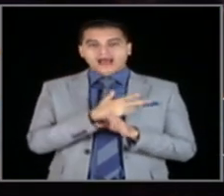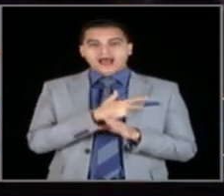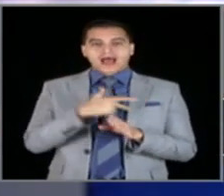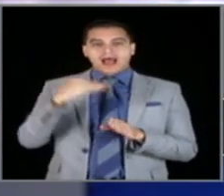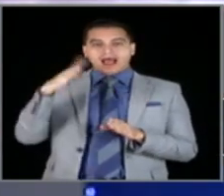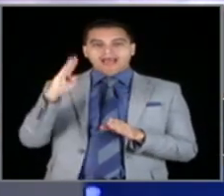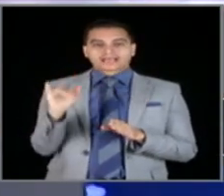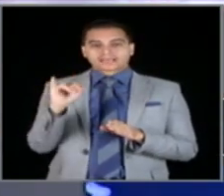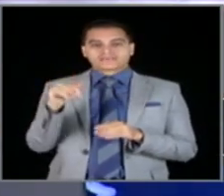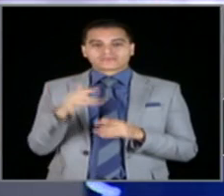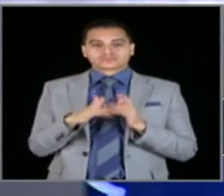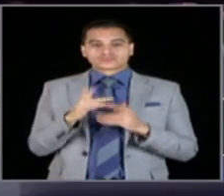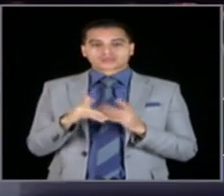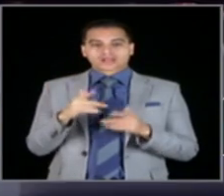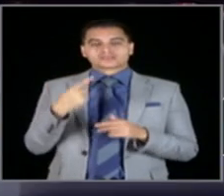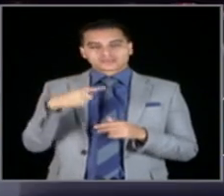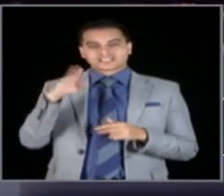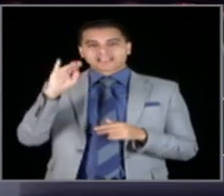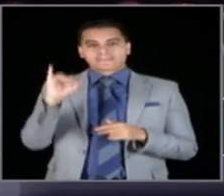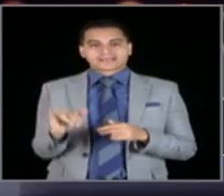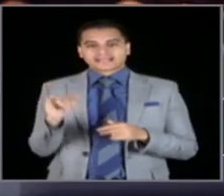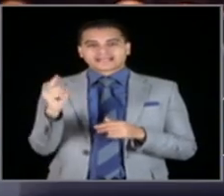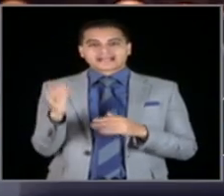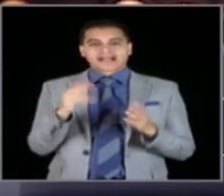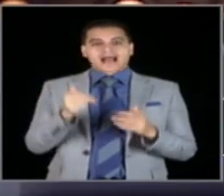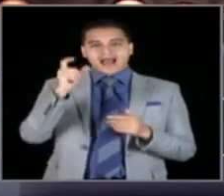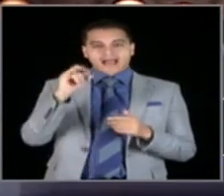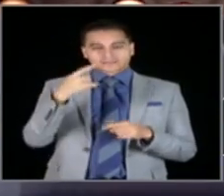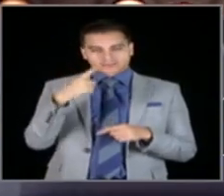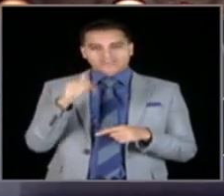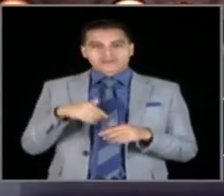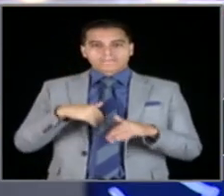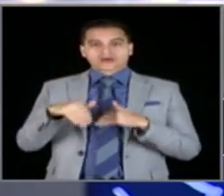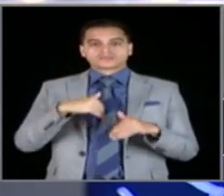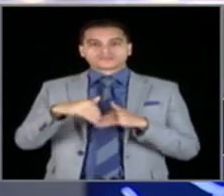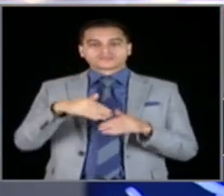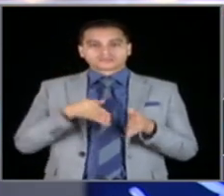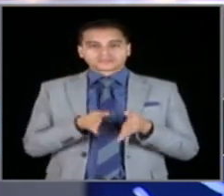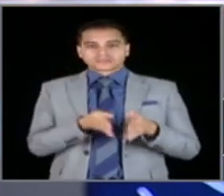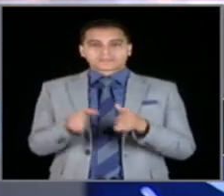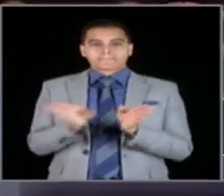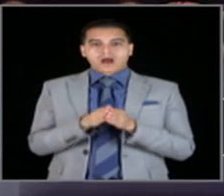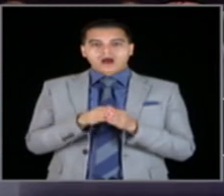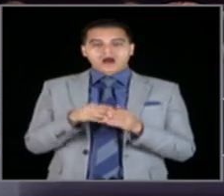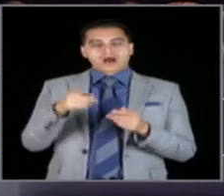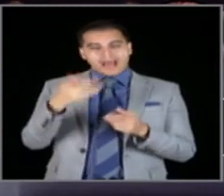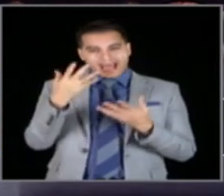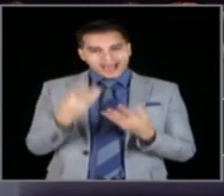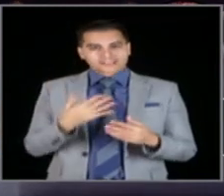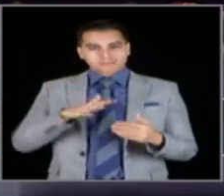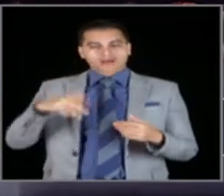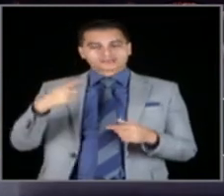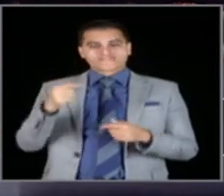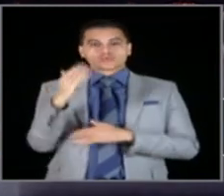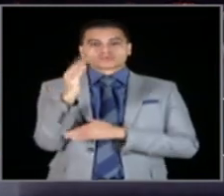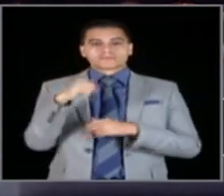مسلسل شربات لوز، سمير غانم. صح. يربط مضيق ماجلان بين المحيط الأطلسي ومحيط آخر، الهادي. صح. ما هي العملة